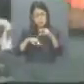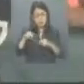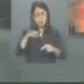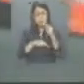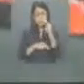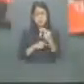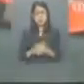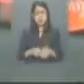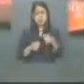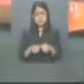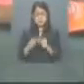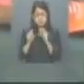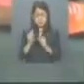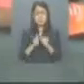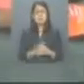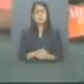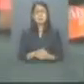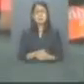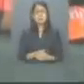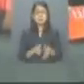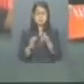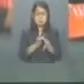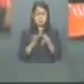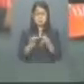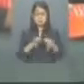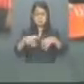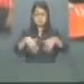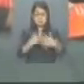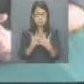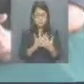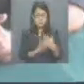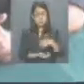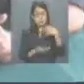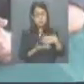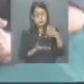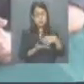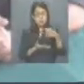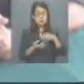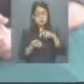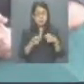ภอทับปุดเพื่อชี้แจงทำความเข้าใจต่อประชาชนต่อเหตุแผ่นดินไหวที่เกิดขึ้น